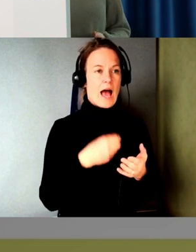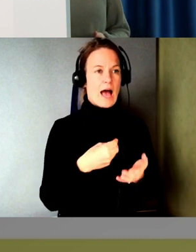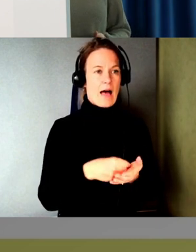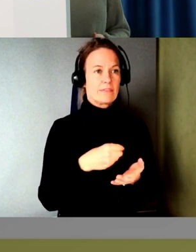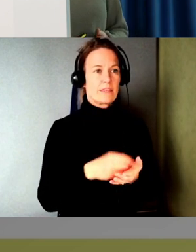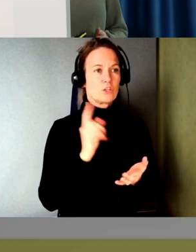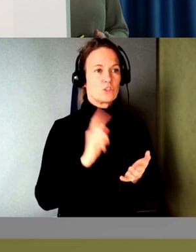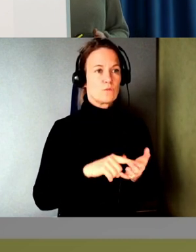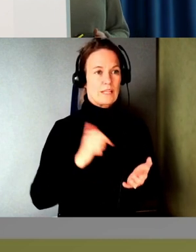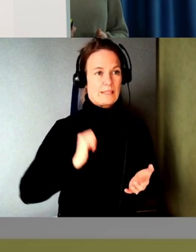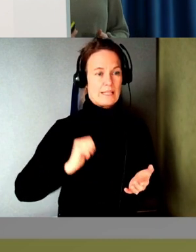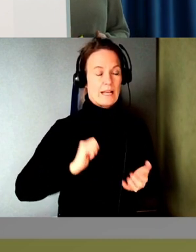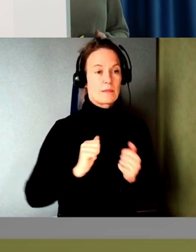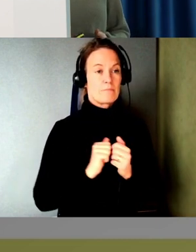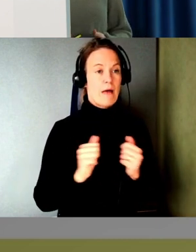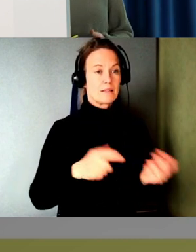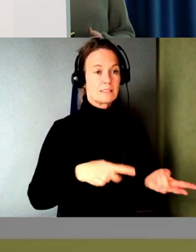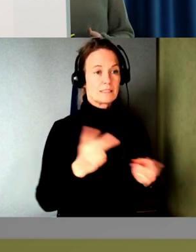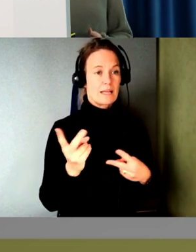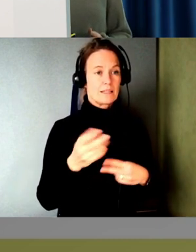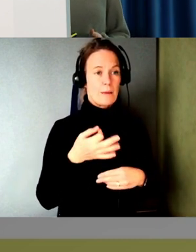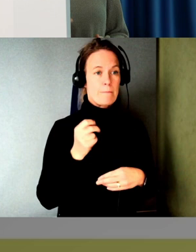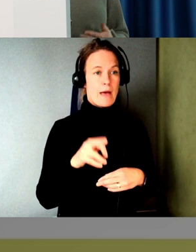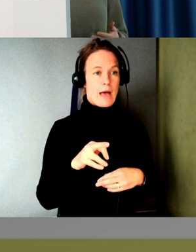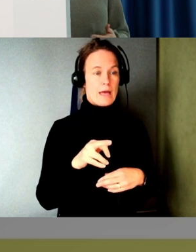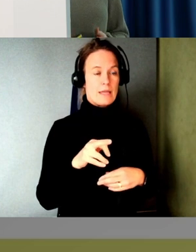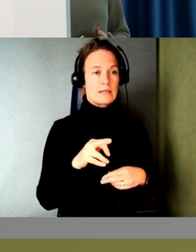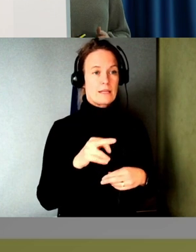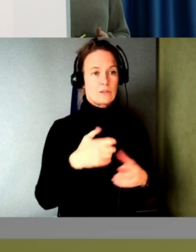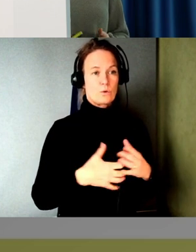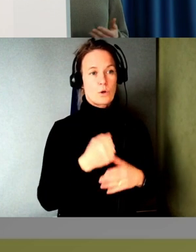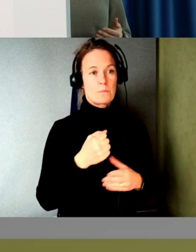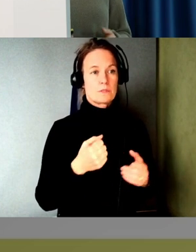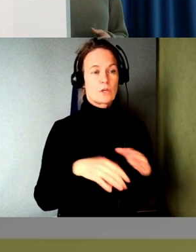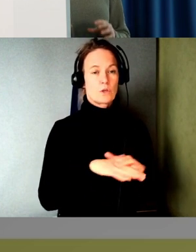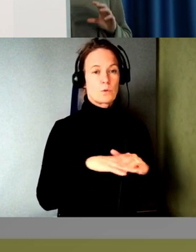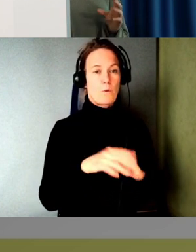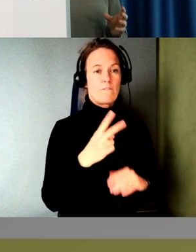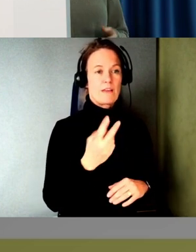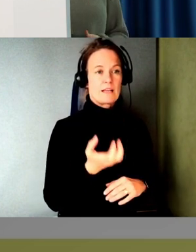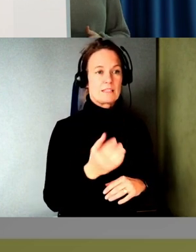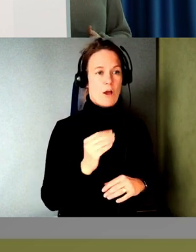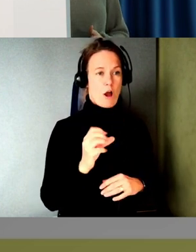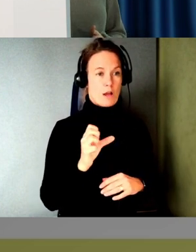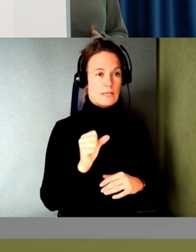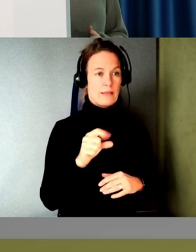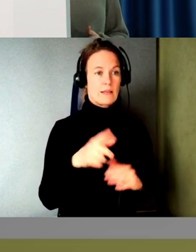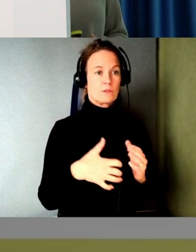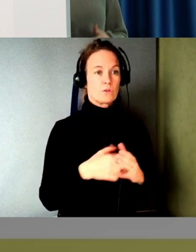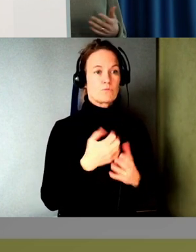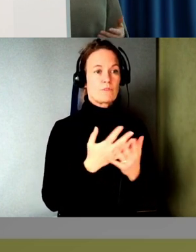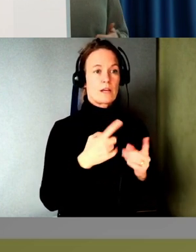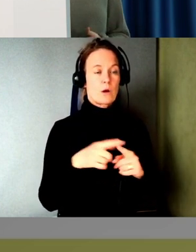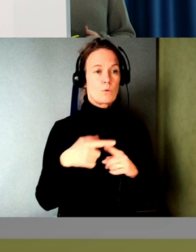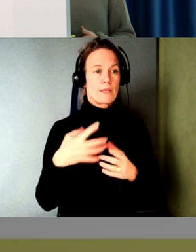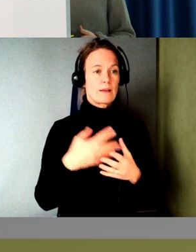den här standarden som Per nämnde som bygger på eh VC AG där eh nämns flera olika text typer